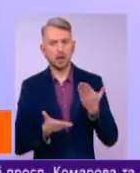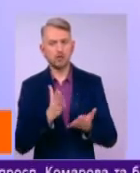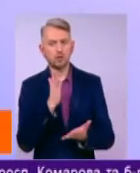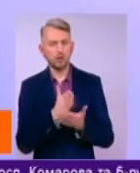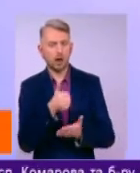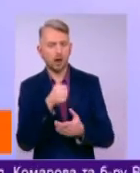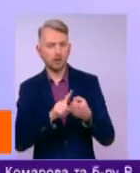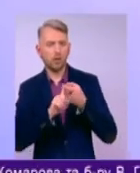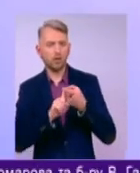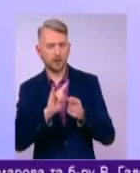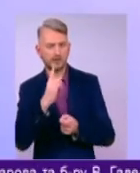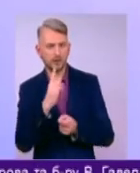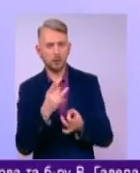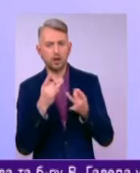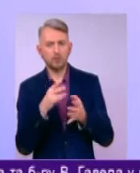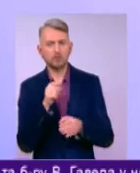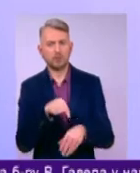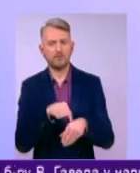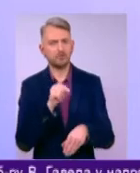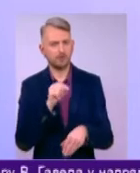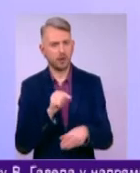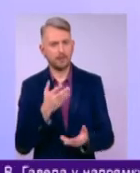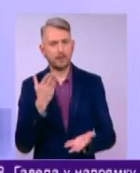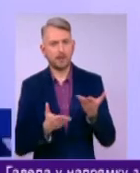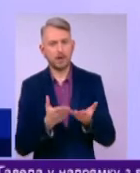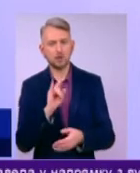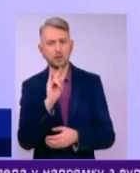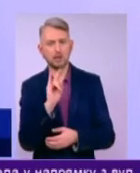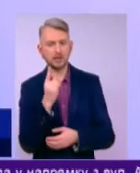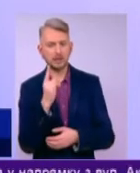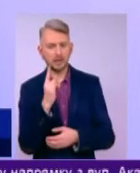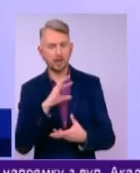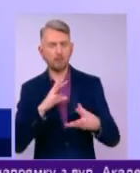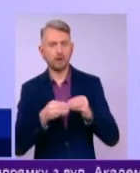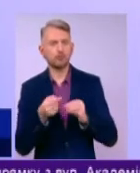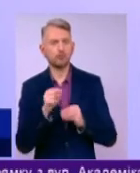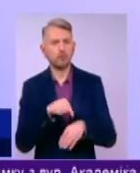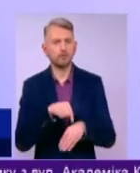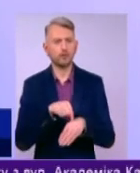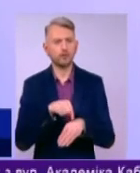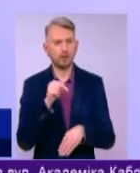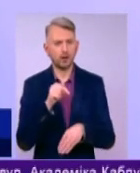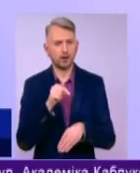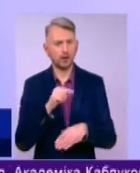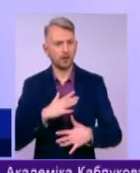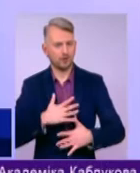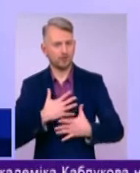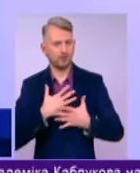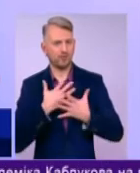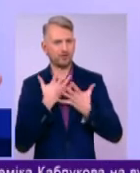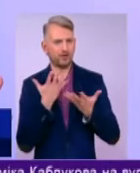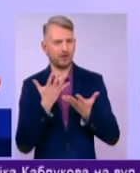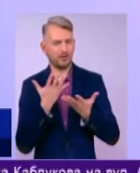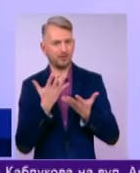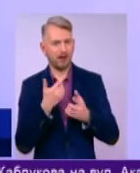гарний контакт з дитиною, то просто її відчуття. Тобто, якщо дитина внаслідок цього відчуває збудження фізіологічне, а